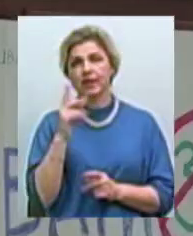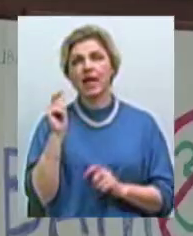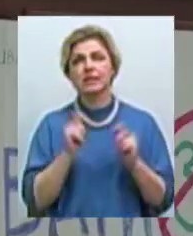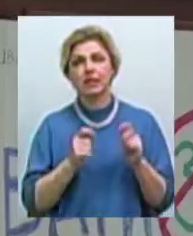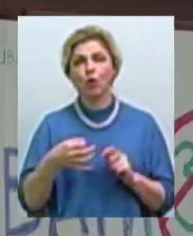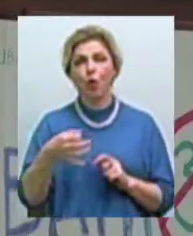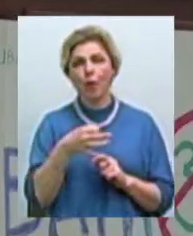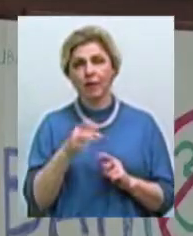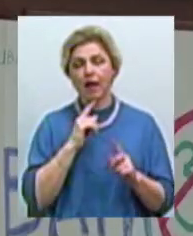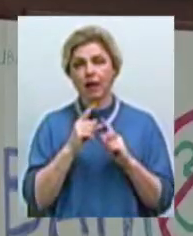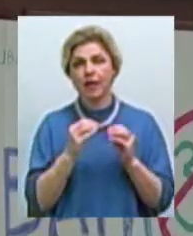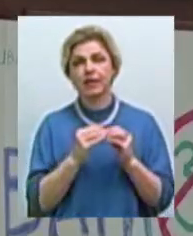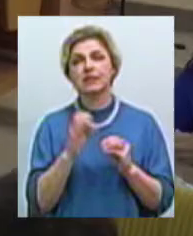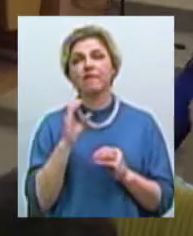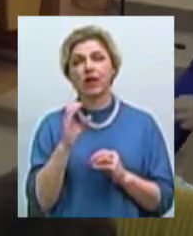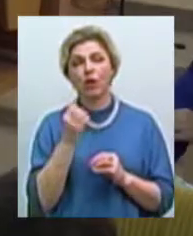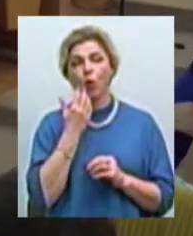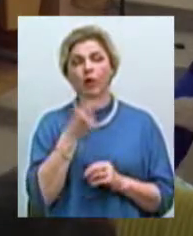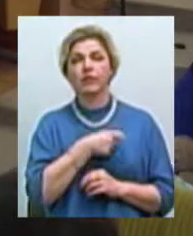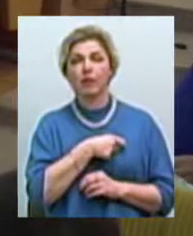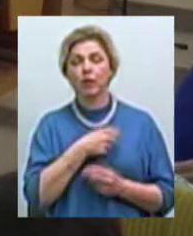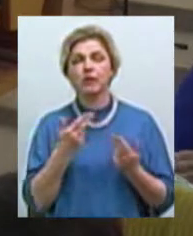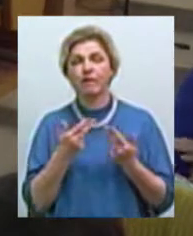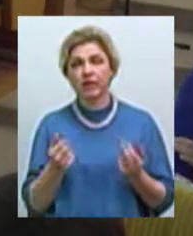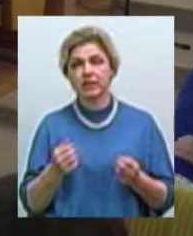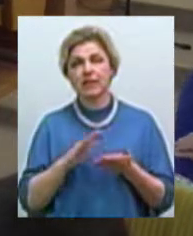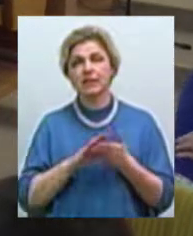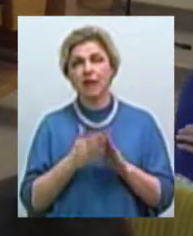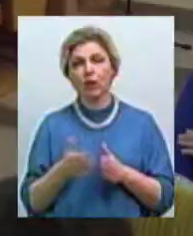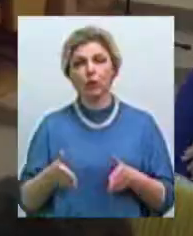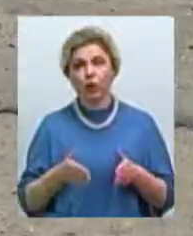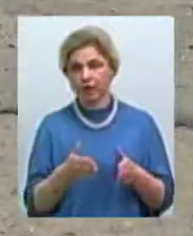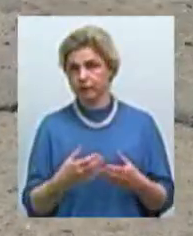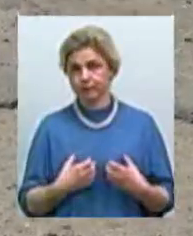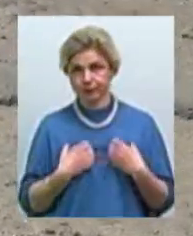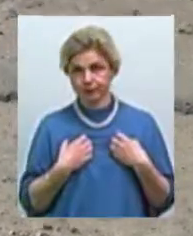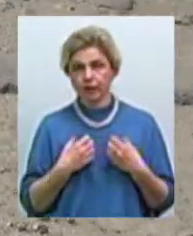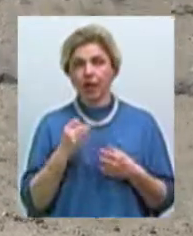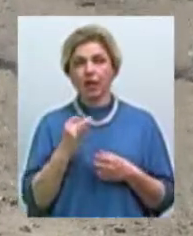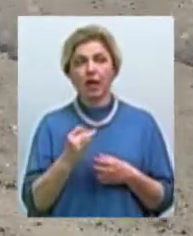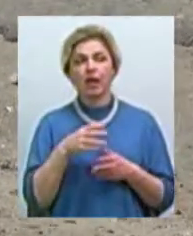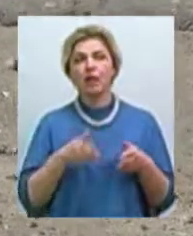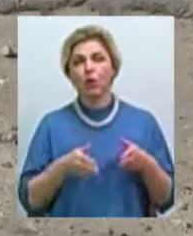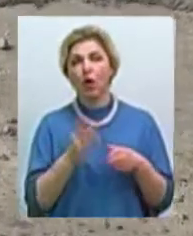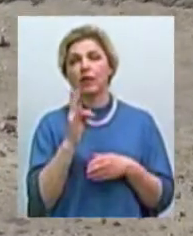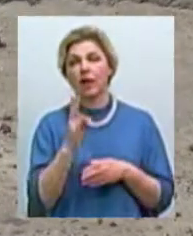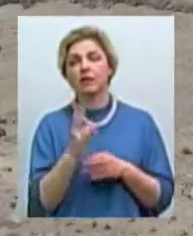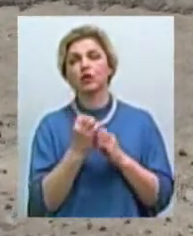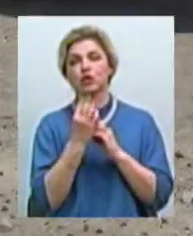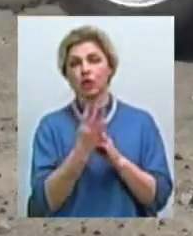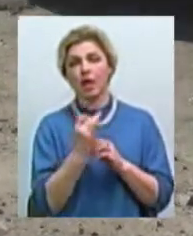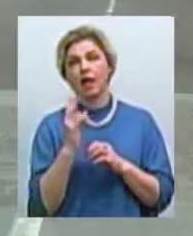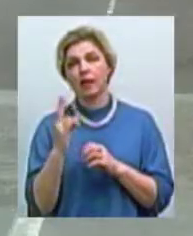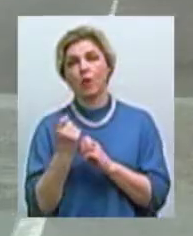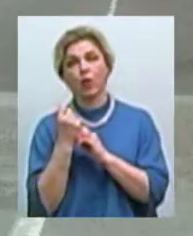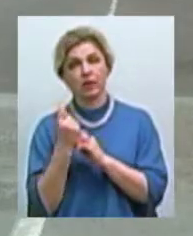облради 10 вересня, коли депутати визнали стан доріг критичним. Зокрема, ділянок траси Н-14 та Н-11.